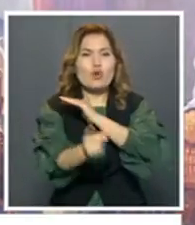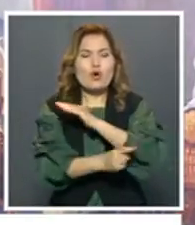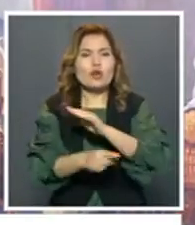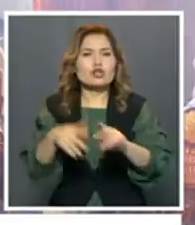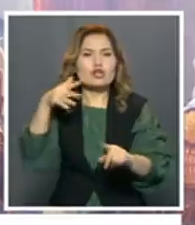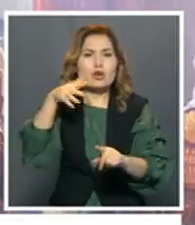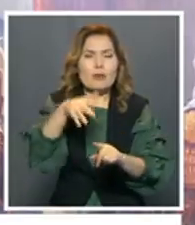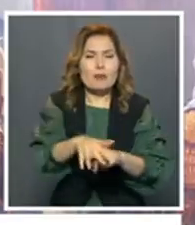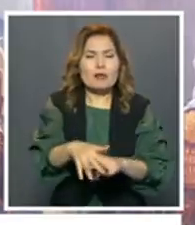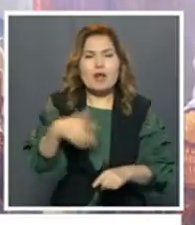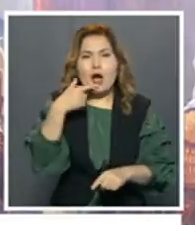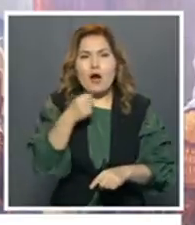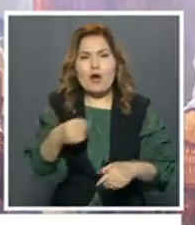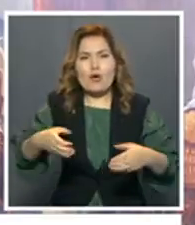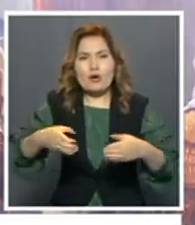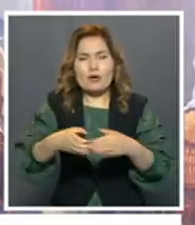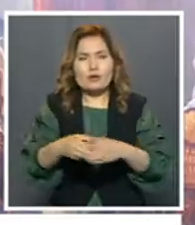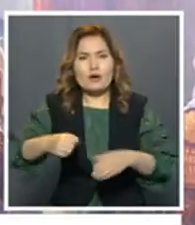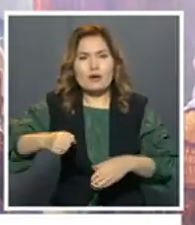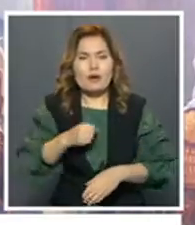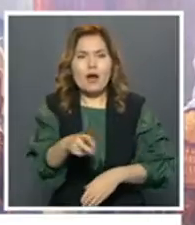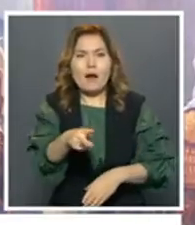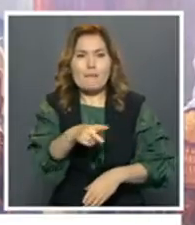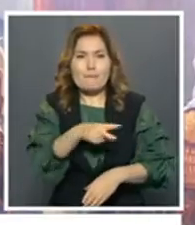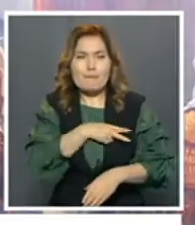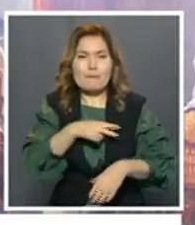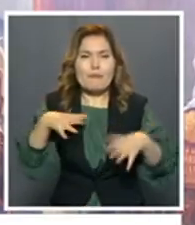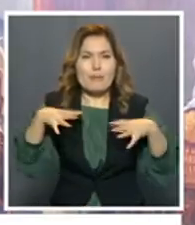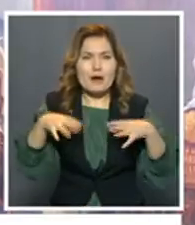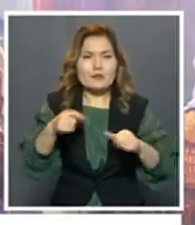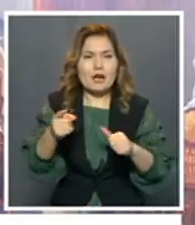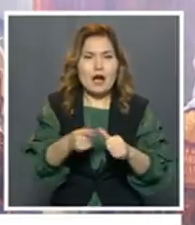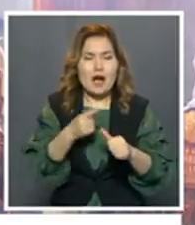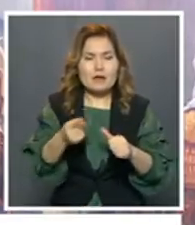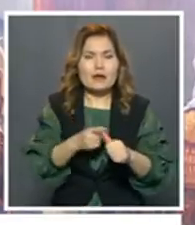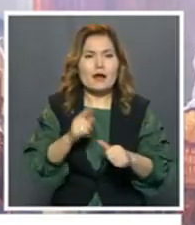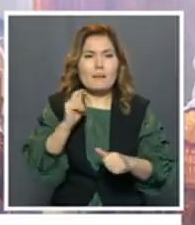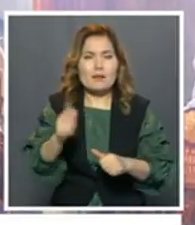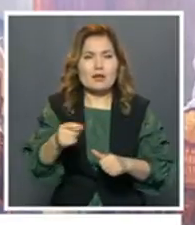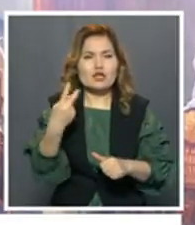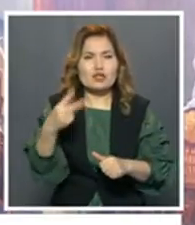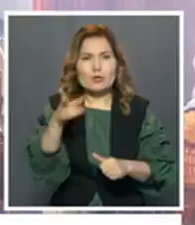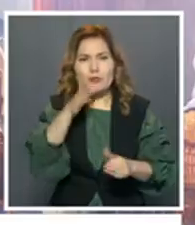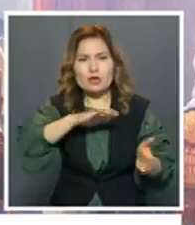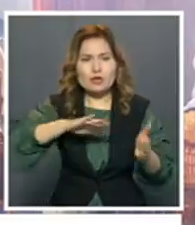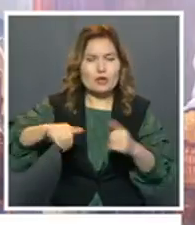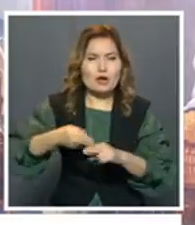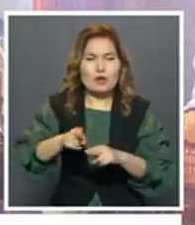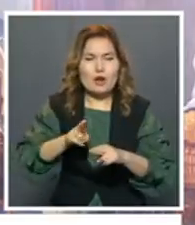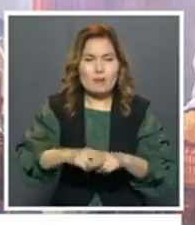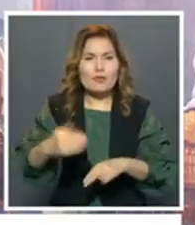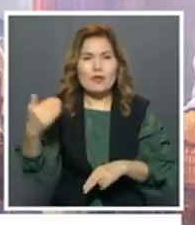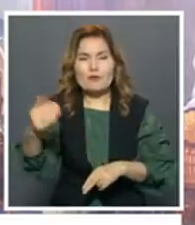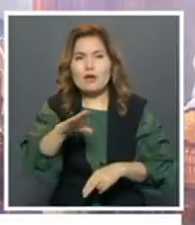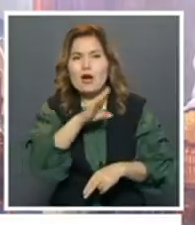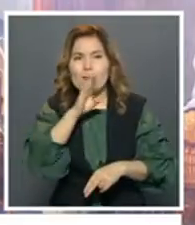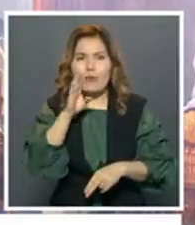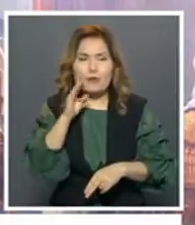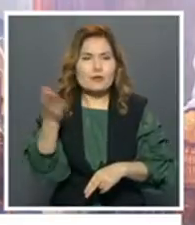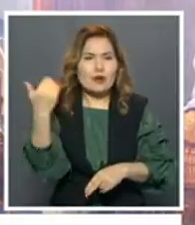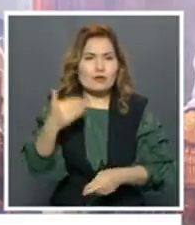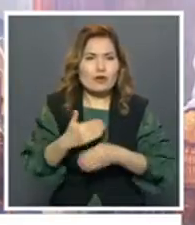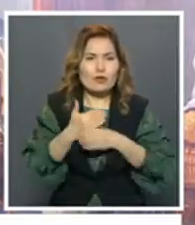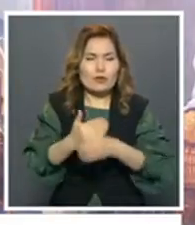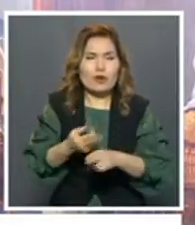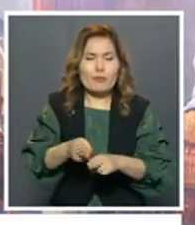тапқан атқыш Александр Комиссаровқа батыр атағы тек 20 жылдан кейін ғана берілгенін білеміз. Ал бұған Нұркеннің анасы Бағжан апай ықпал еткен екен. Ол